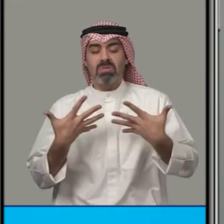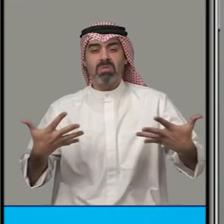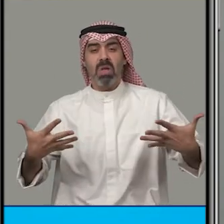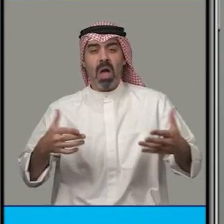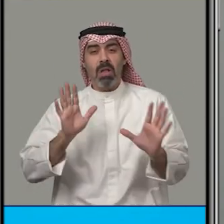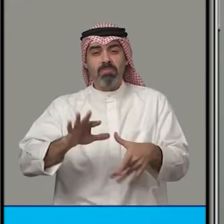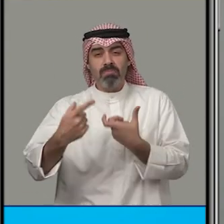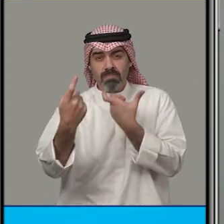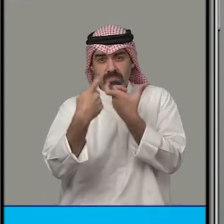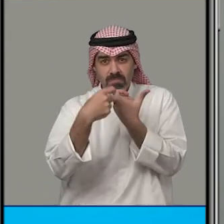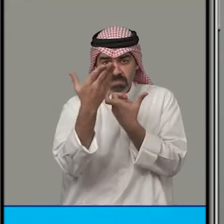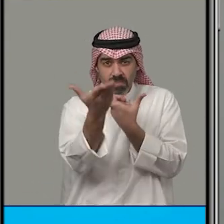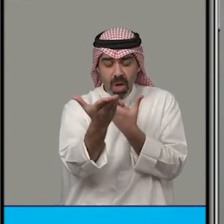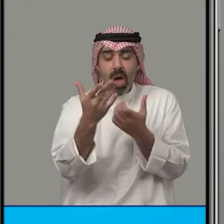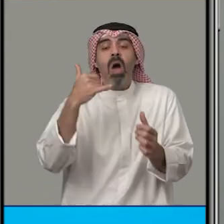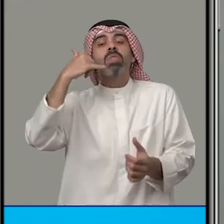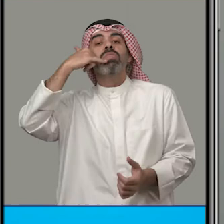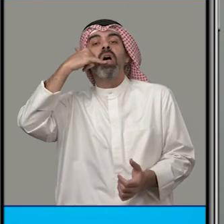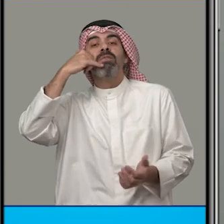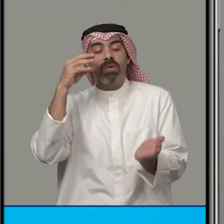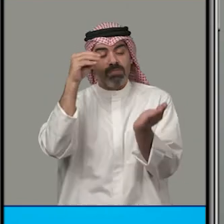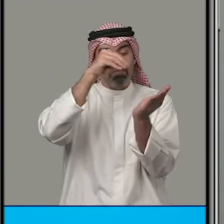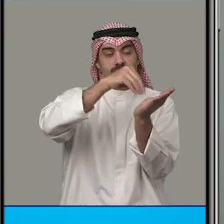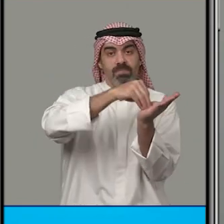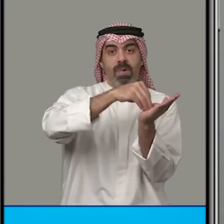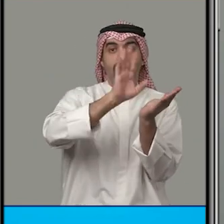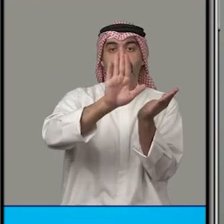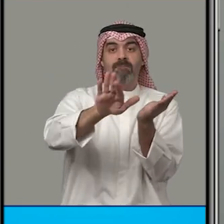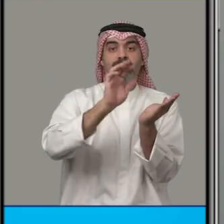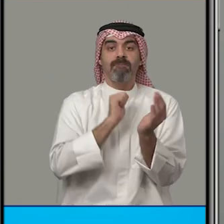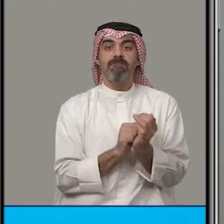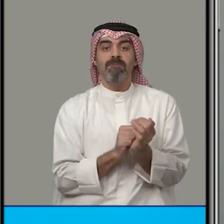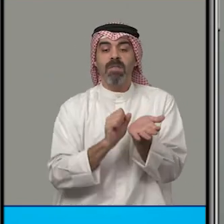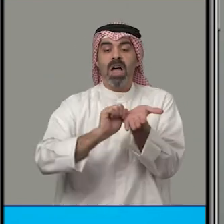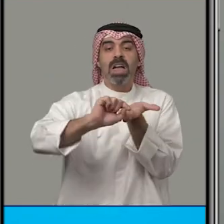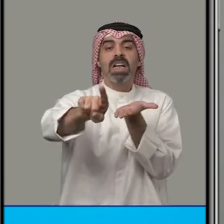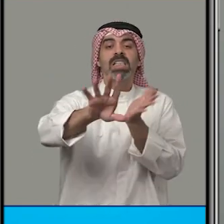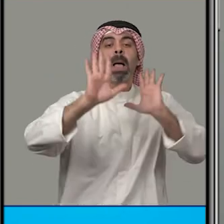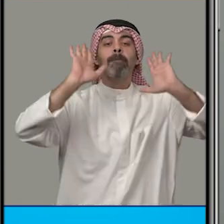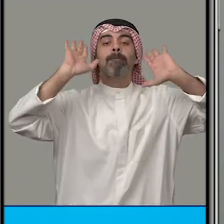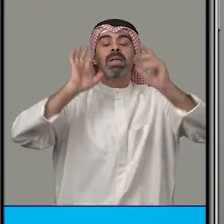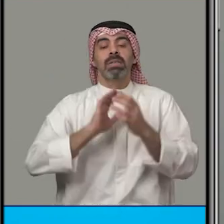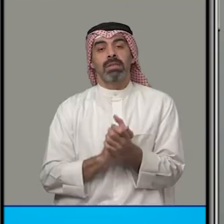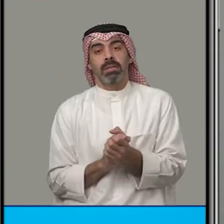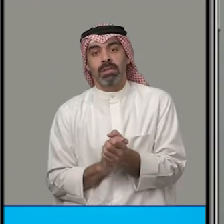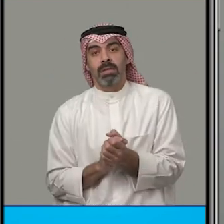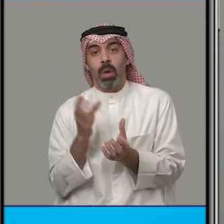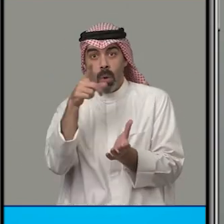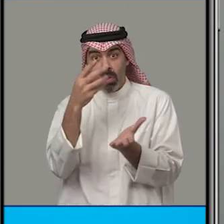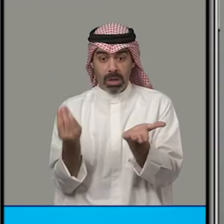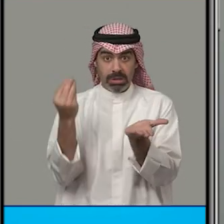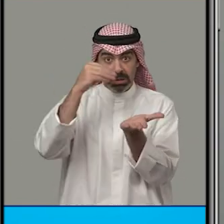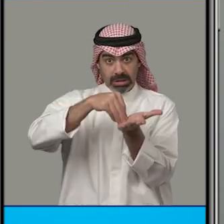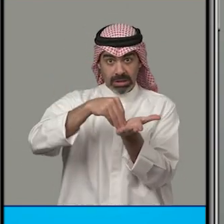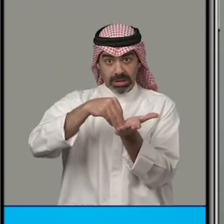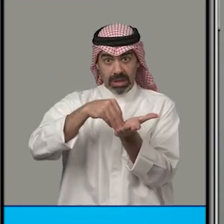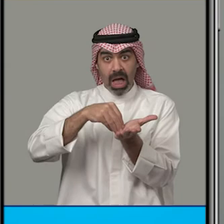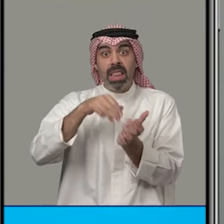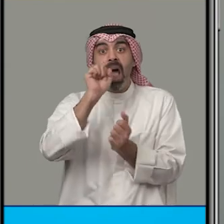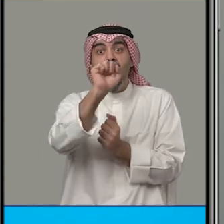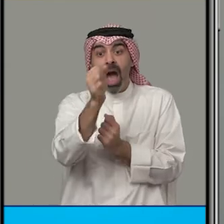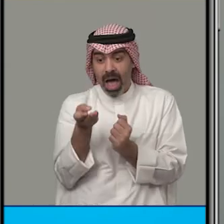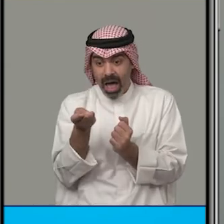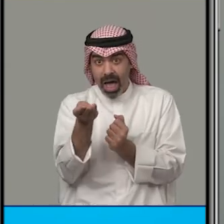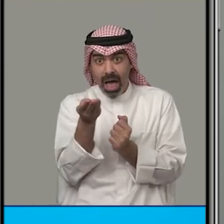سلس وسهل، التسجيل فيه مجرد رقم تليفونك وراح توصلك رسالة الOTP، وأيضا تضيف